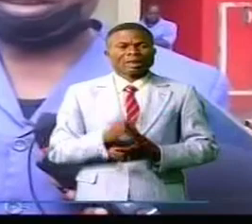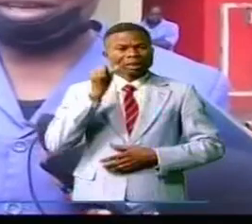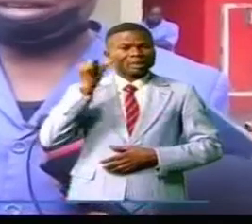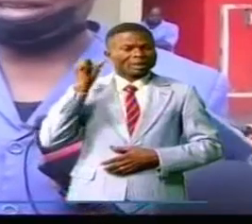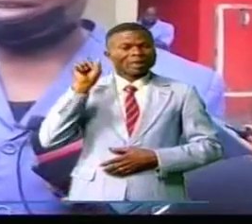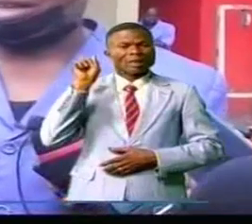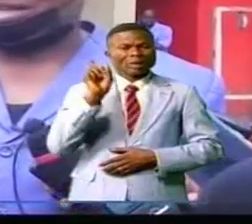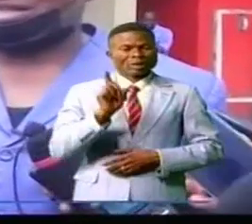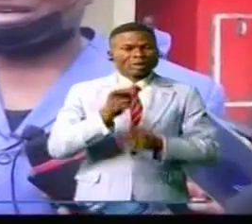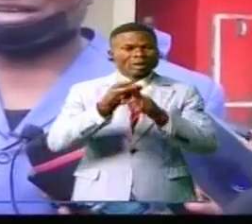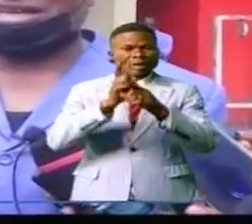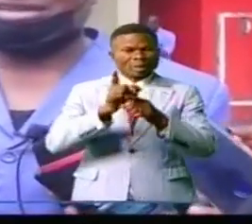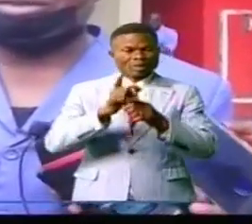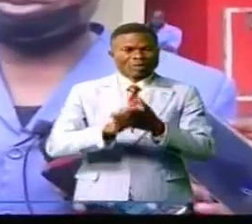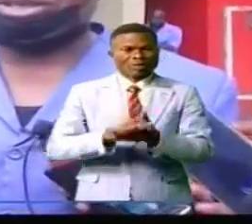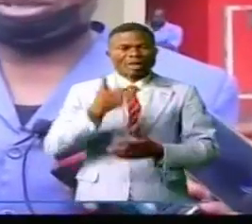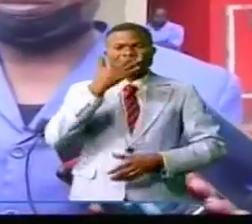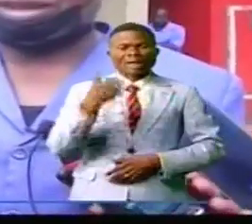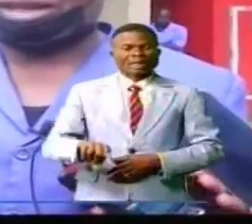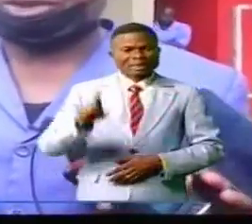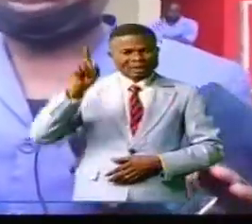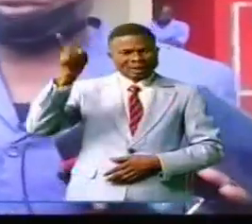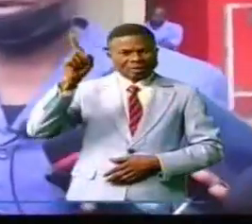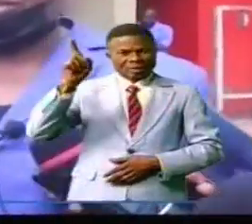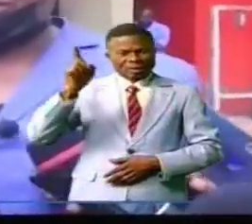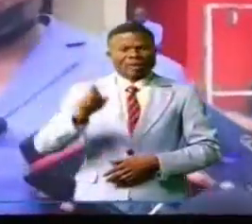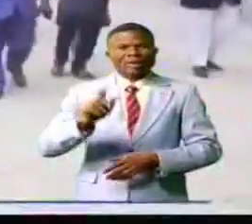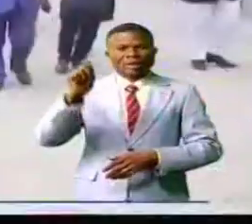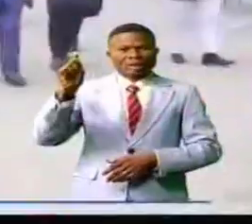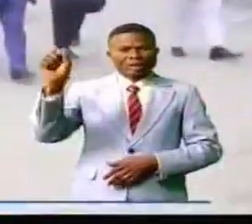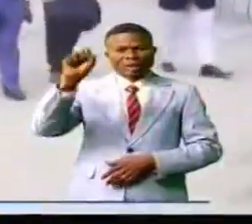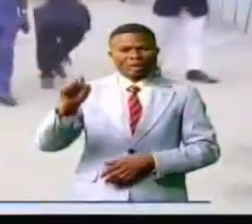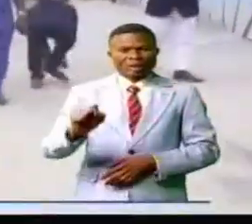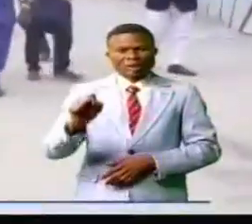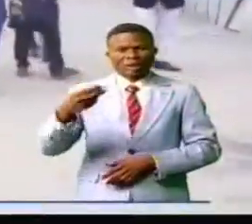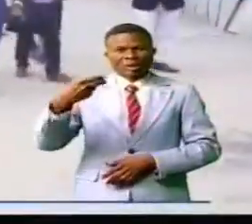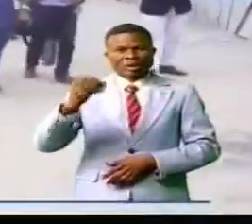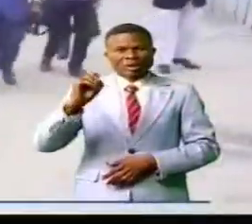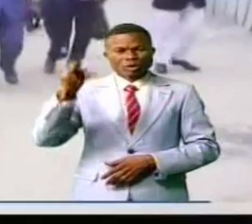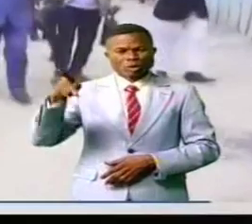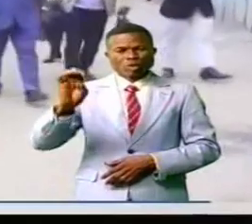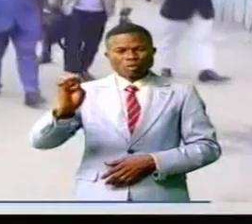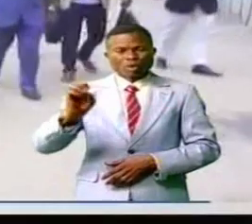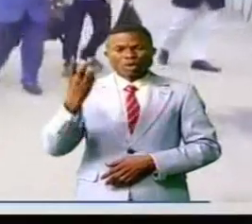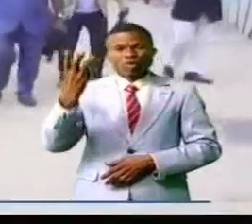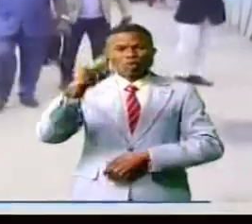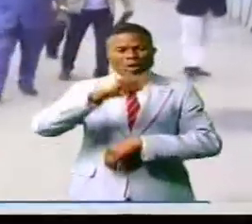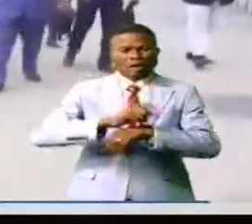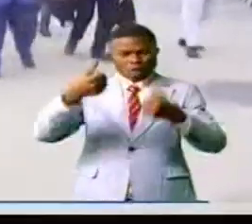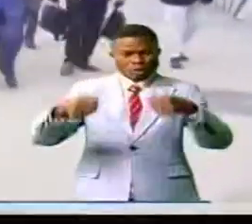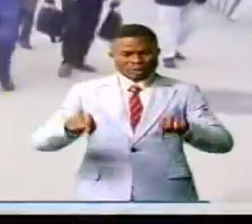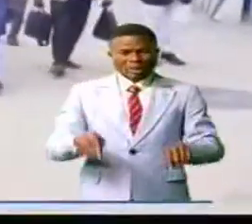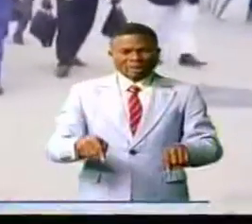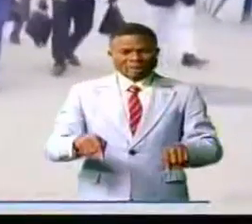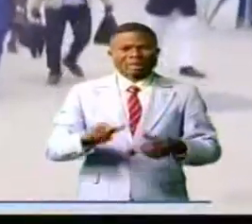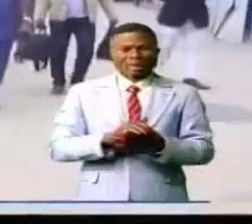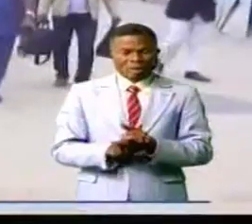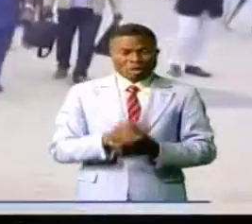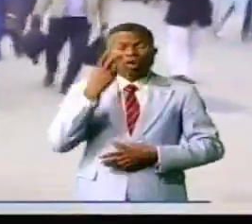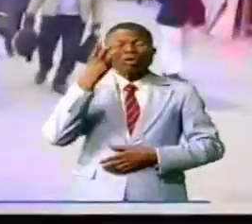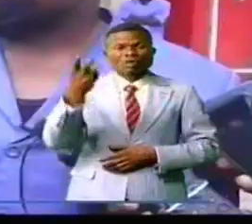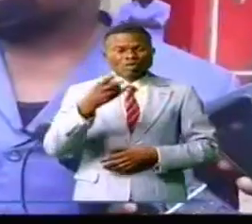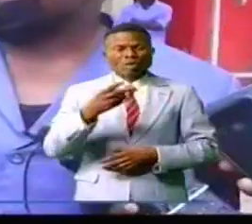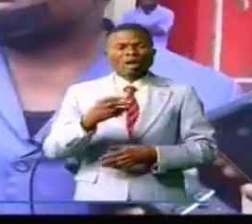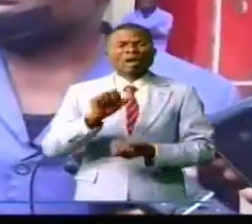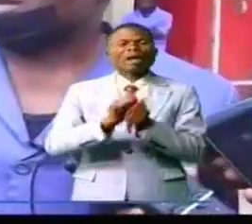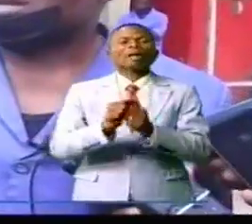Hier, je venais de Kisangani où j'ai fait la Tchopo. Je serai ici 3 jours pour voir ce qui se passe